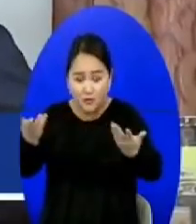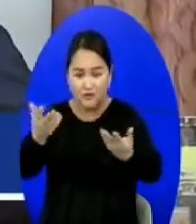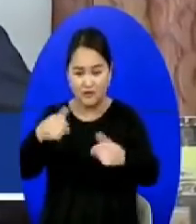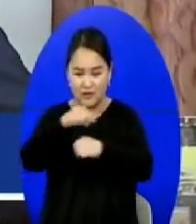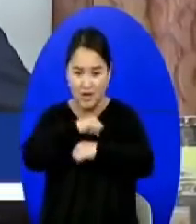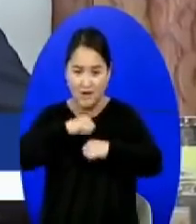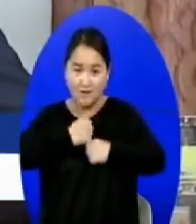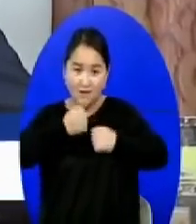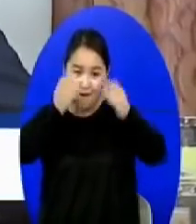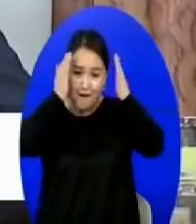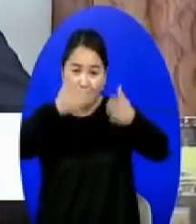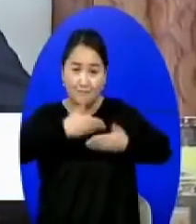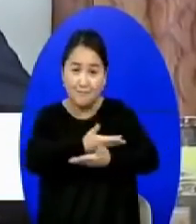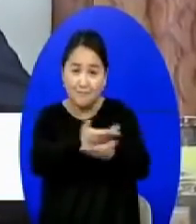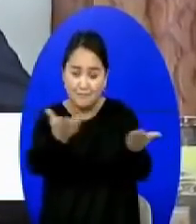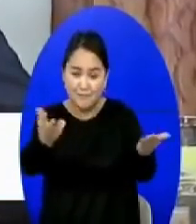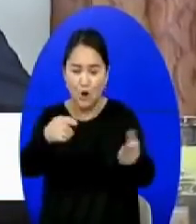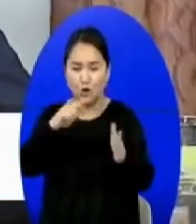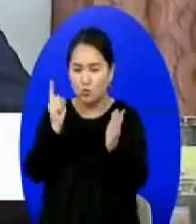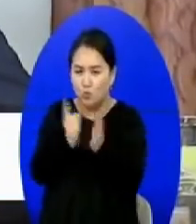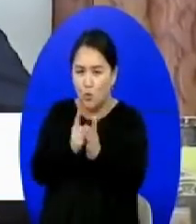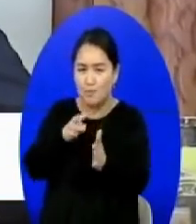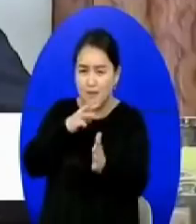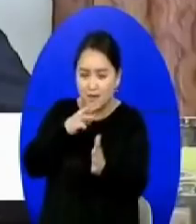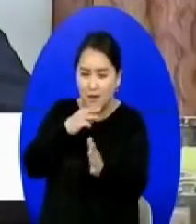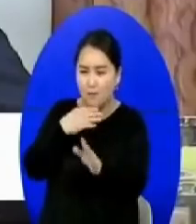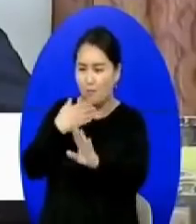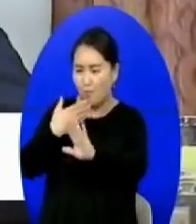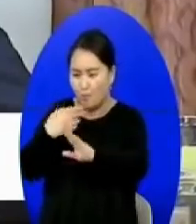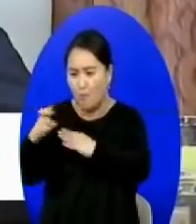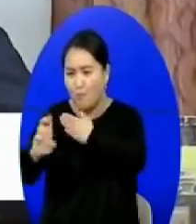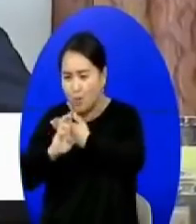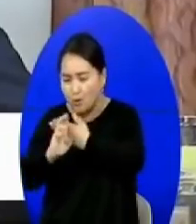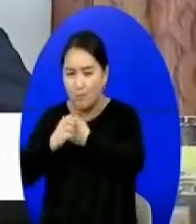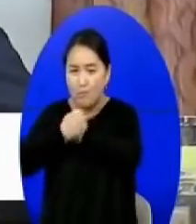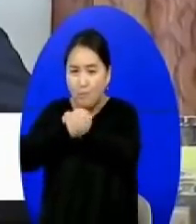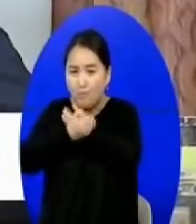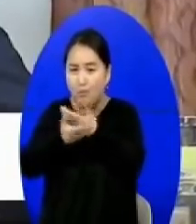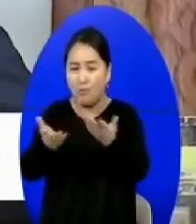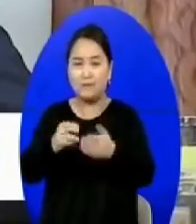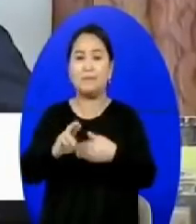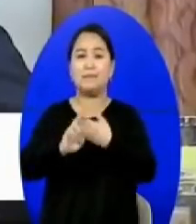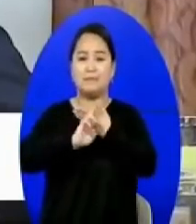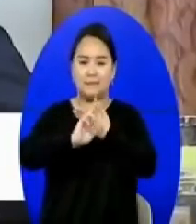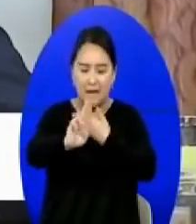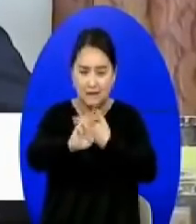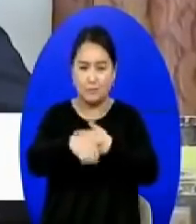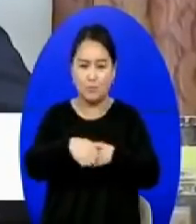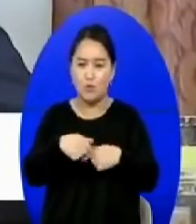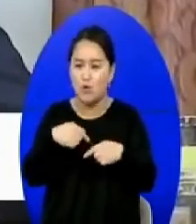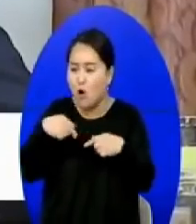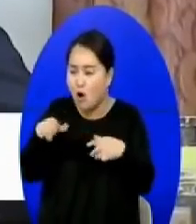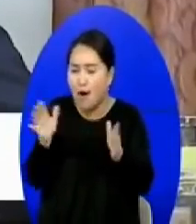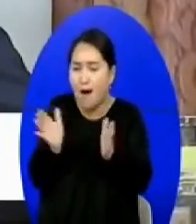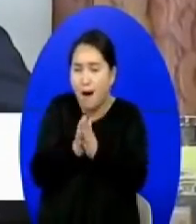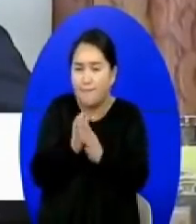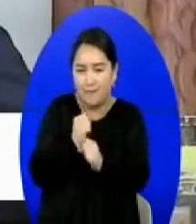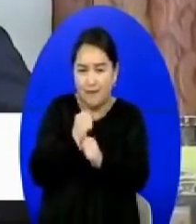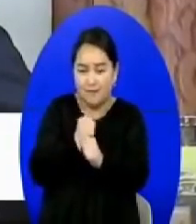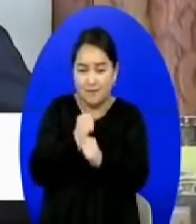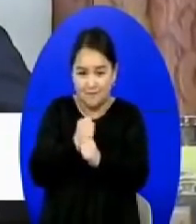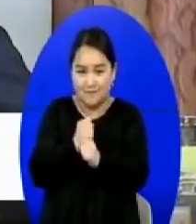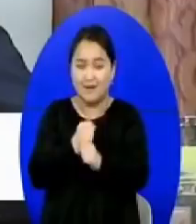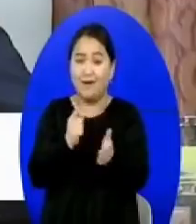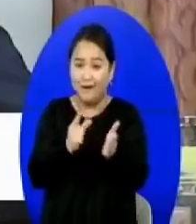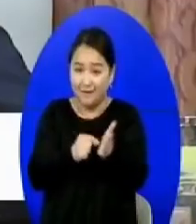хандсан энэ гол мэдээлэл сэрэмжлүүлэг энэ юмнуудыг л хүргэж чадж байгаа. Цаашдаа ч одоо улам ойрхон хамтарч ажиллах